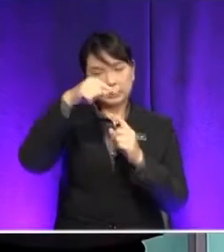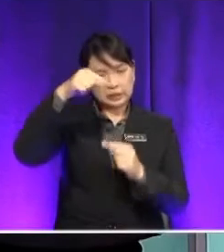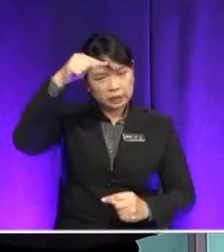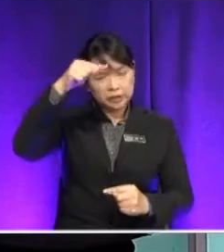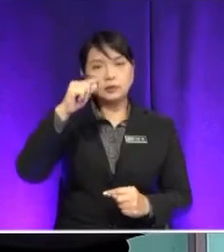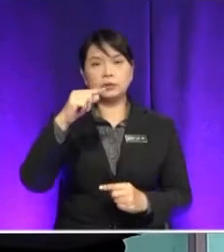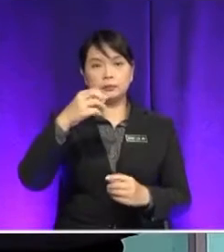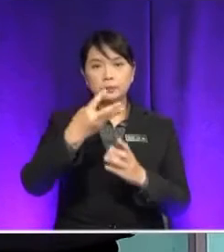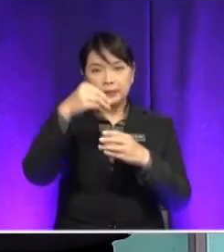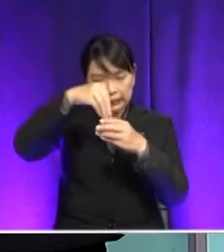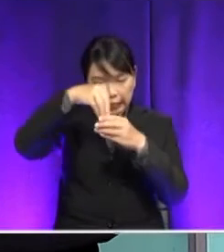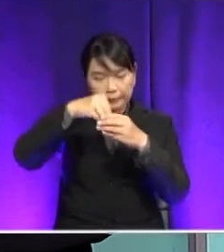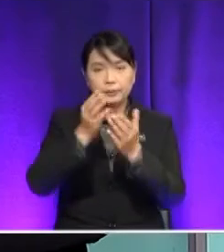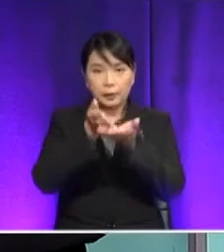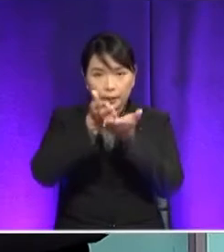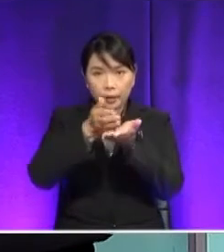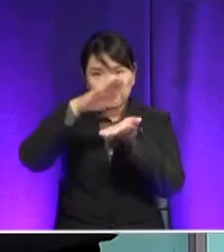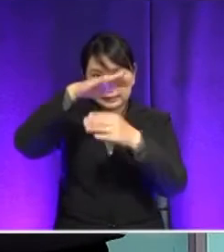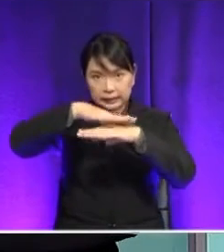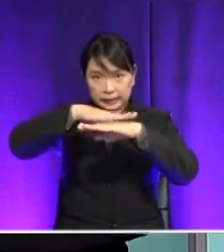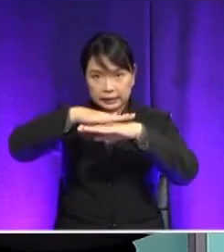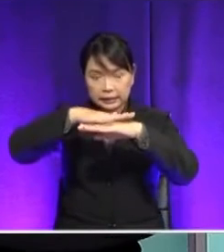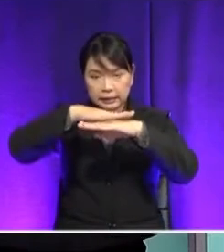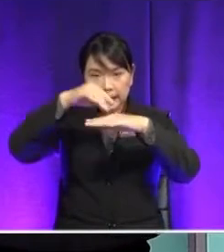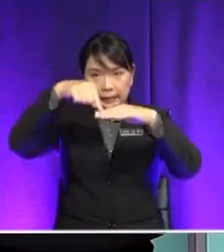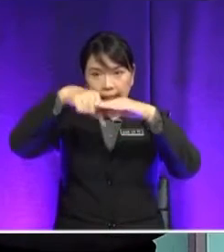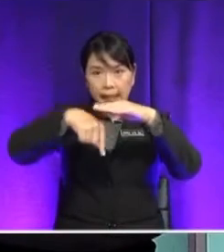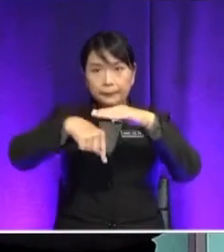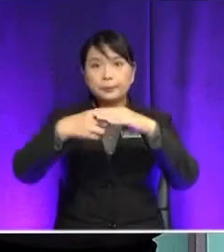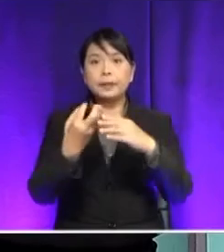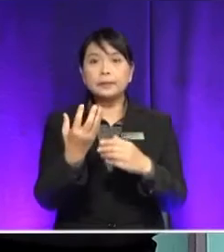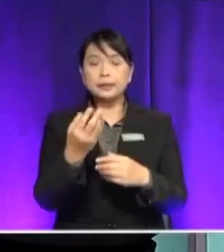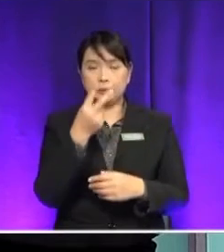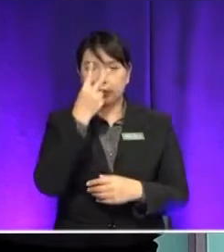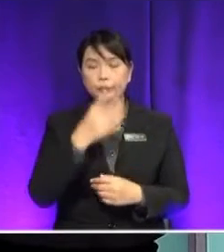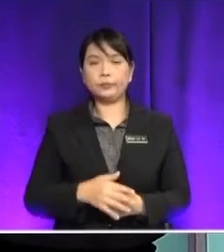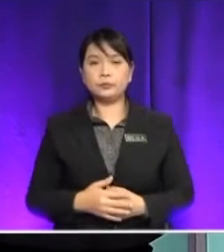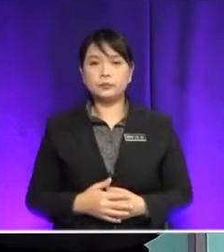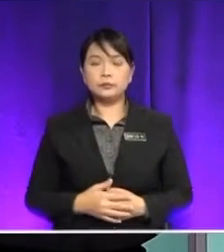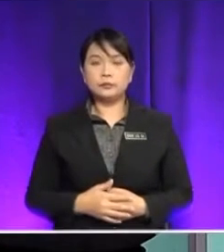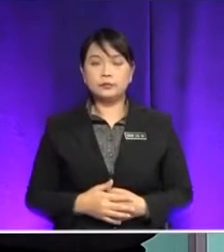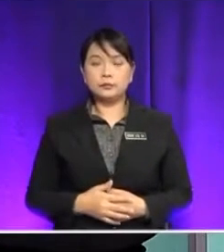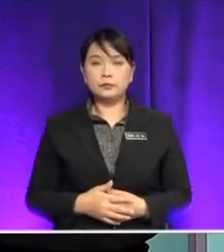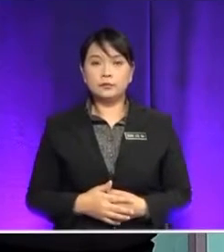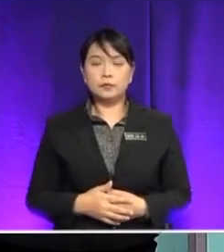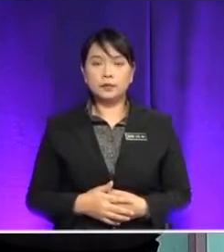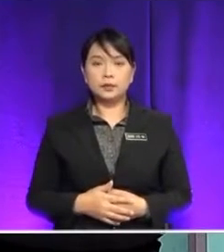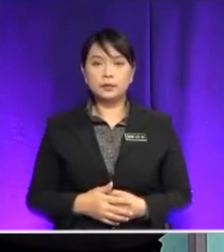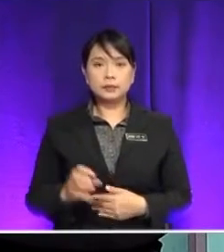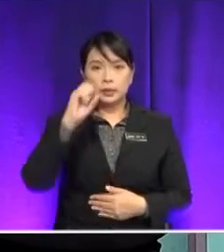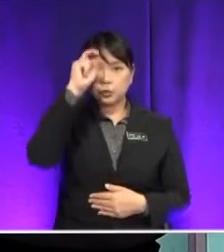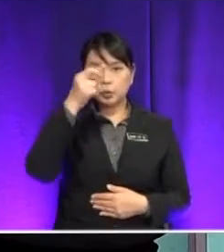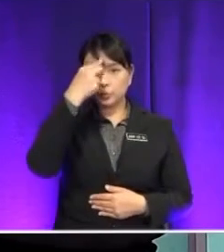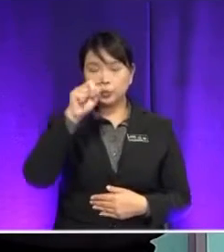Oke bagaimana dia Tentukan kedalaman penahan kita tengok beberapa salah aku mah oke-oke soalan untuk